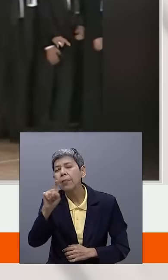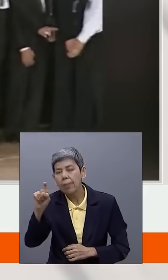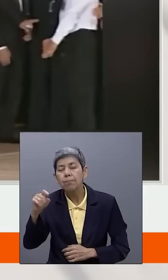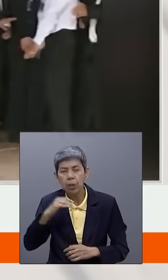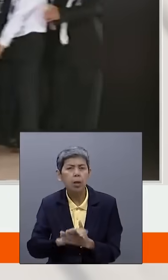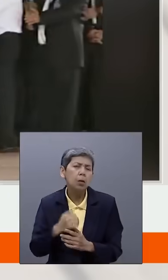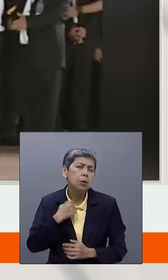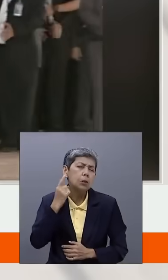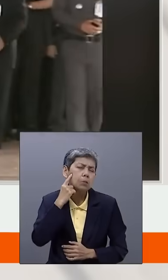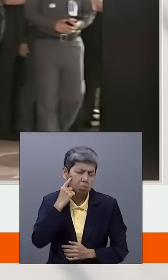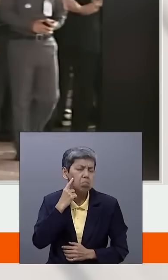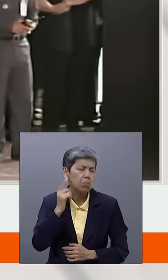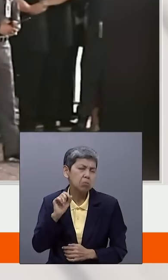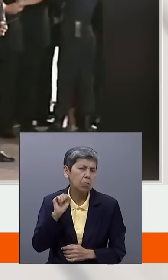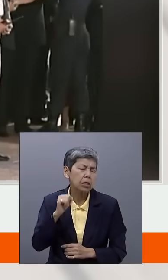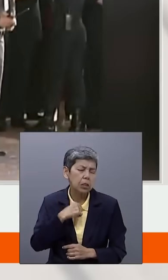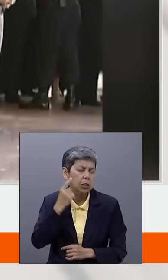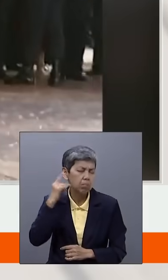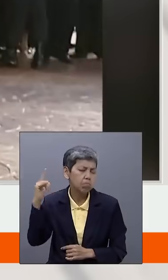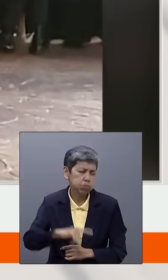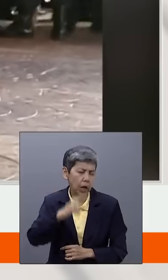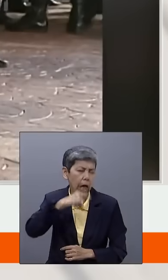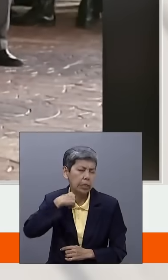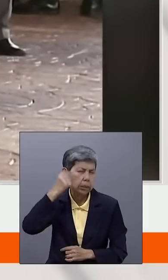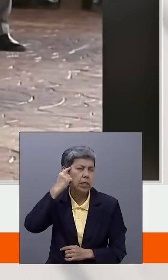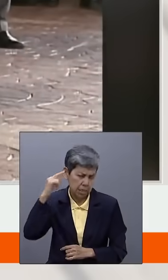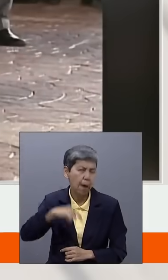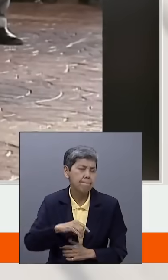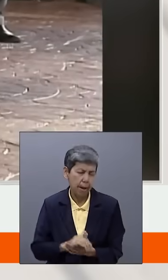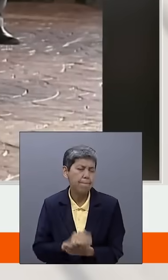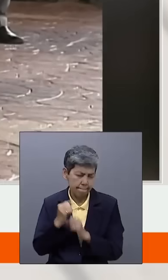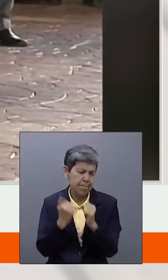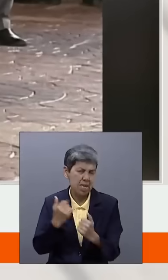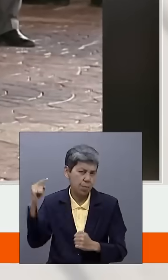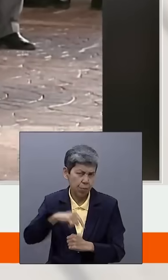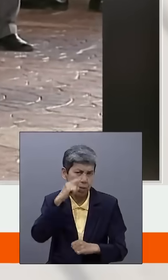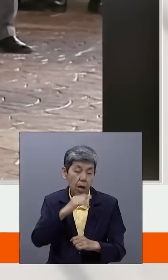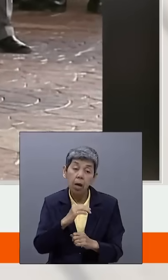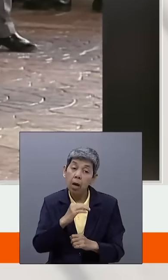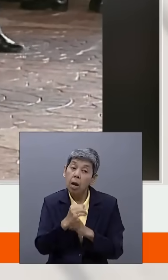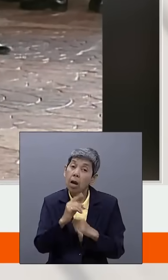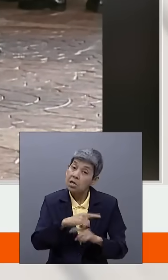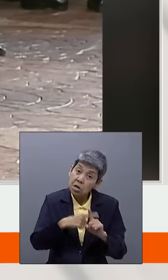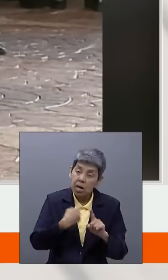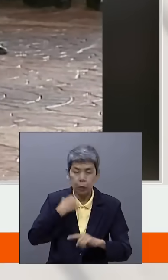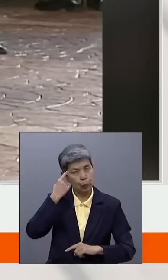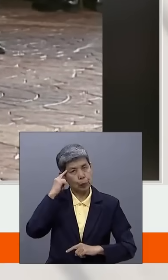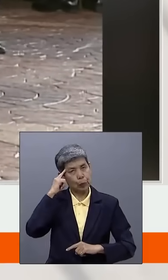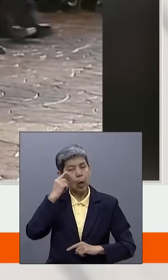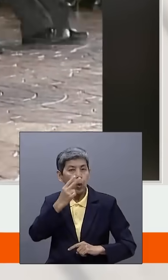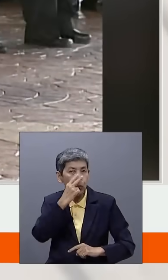มก็ยืนยันนะครับมาตลอดนะครับว่าปีนี้กลับแน่นอนจะกลับช่วงไหนอย่างไรเนี่ยก็ขึ้นอยู่กับการประ